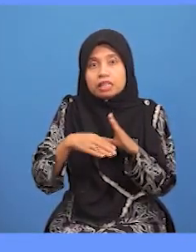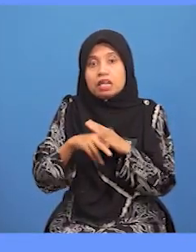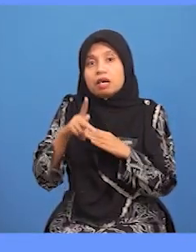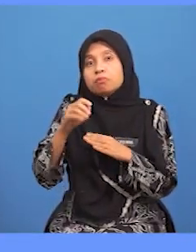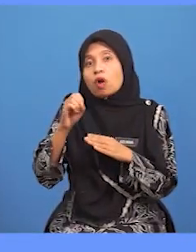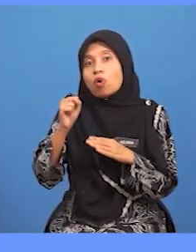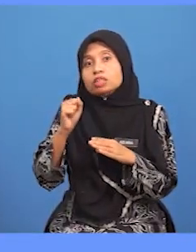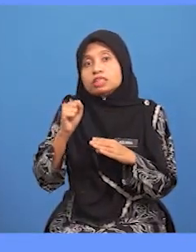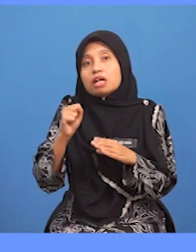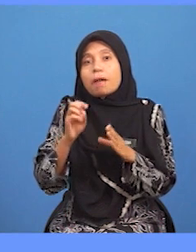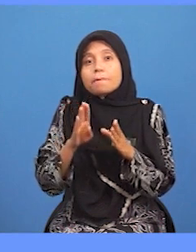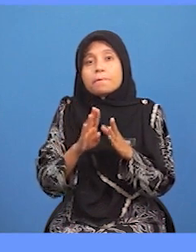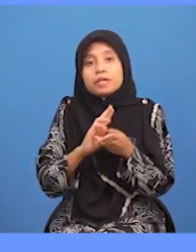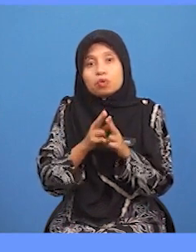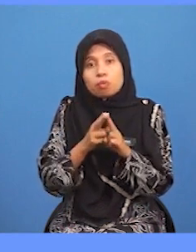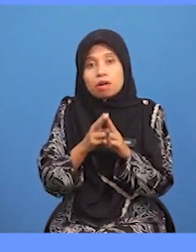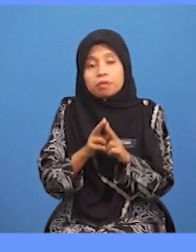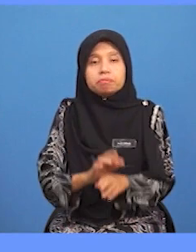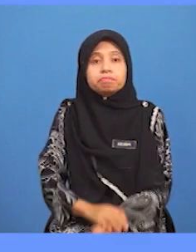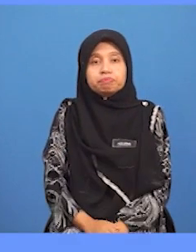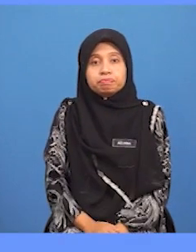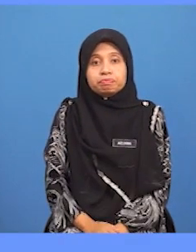berubah dengan sasaran keuntungan sebanyak